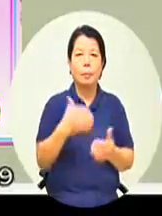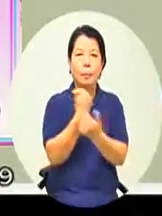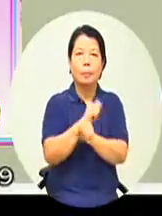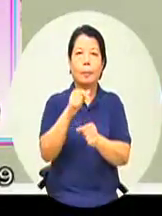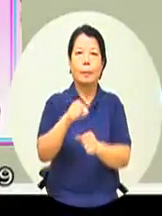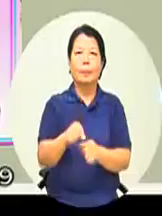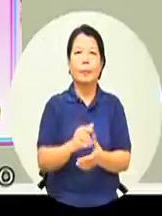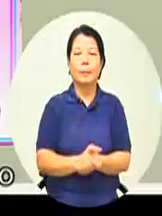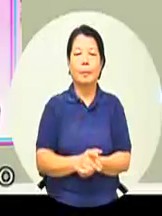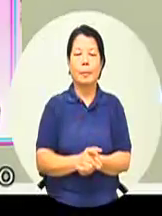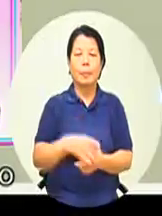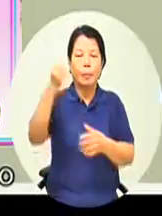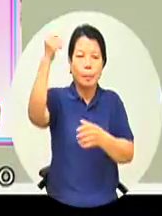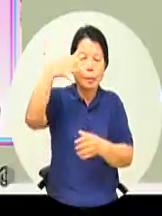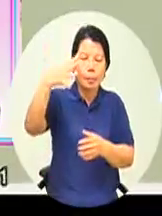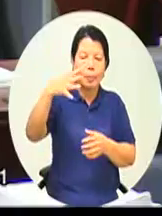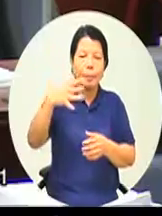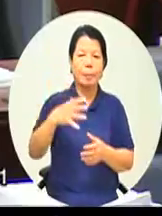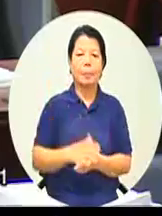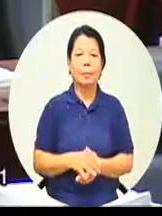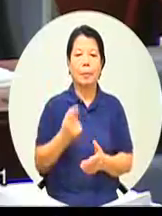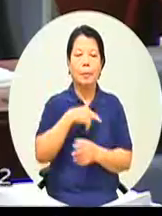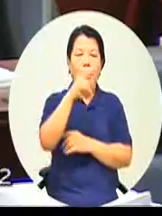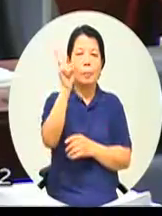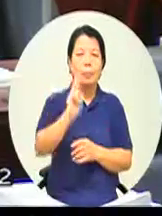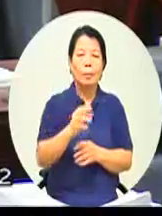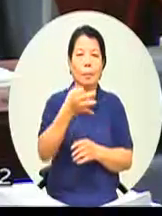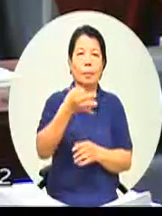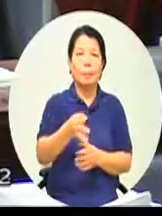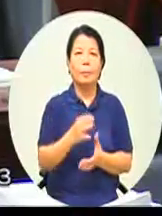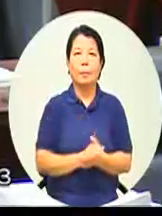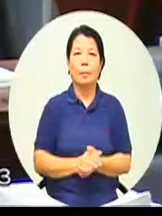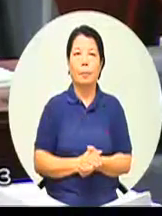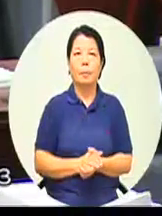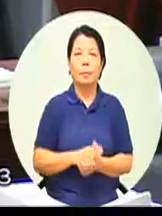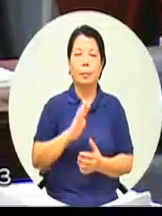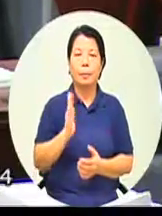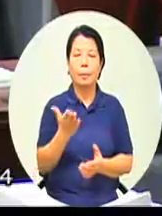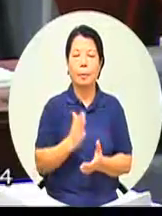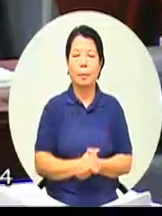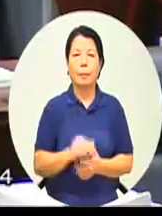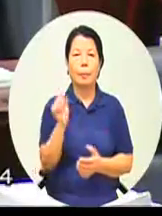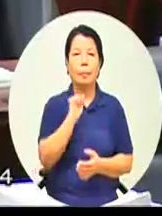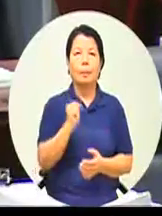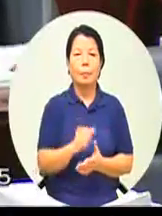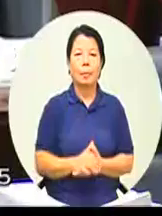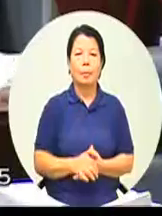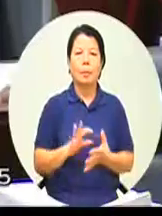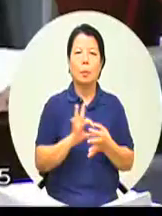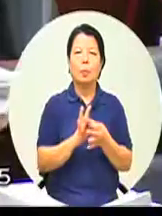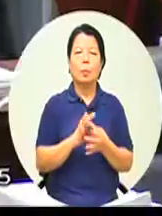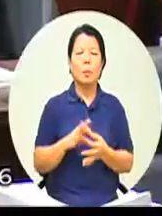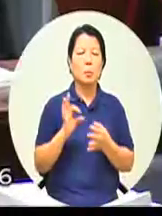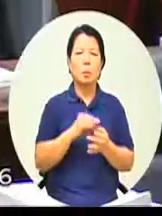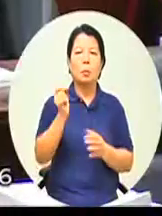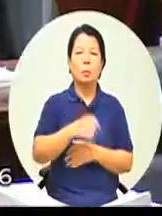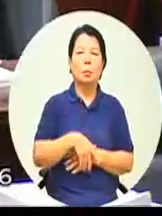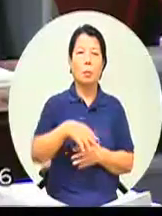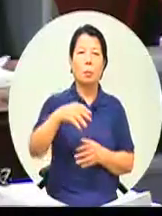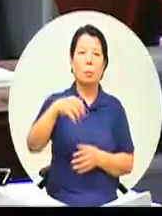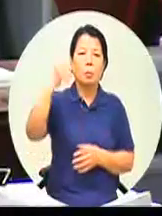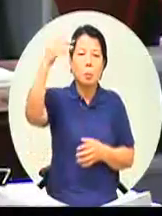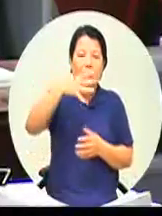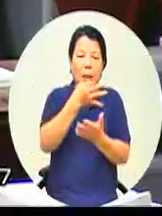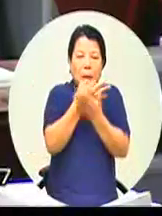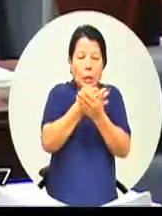到咱的照明设备、电费哦、电钱啊，啊，唔过哦，袂使讲因噎废食，讲因为要省电，啊，